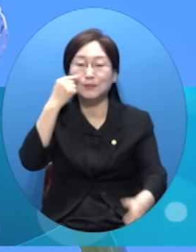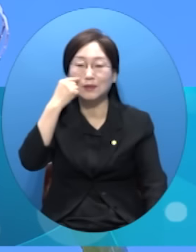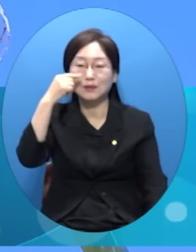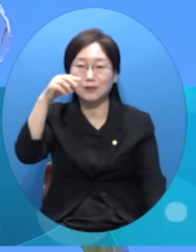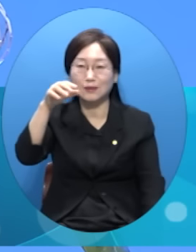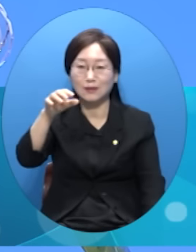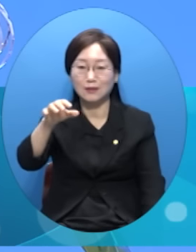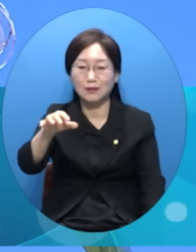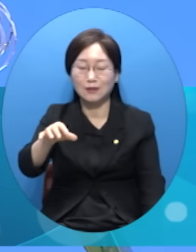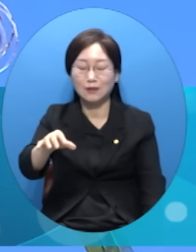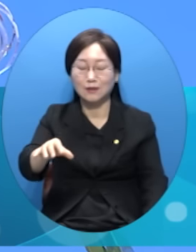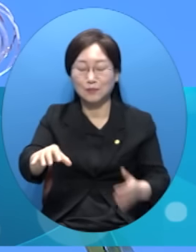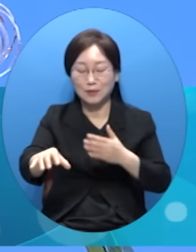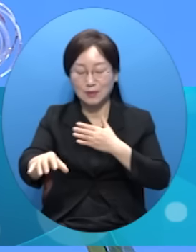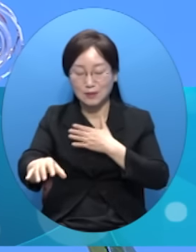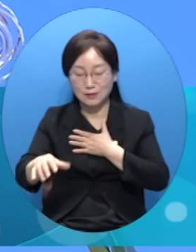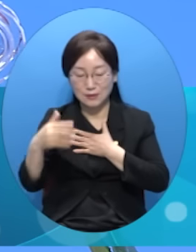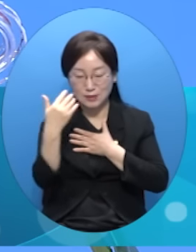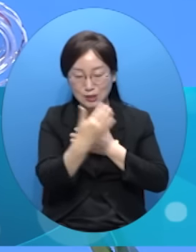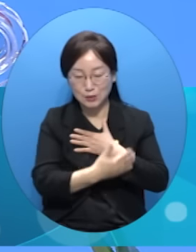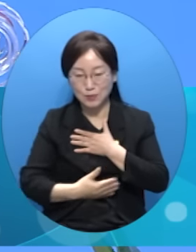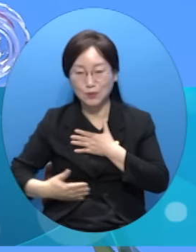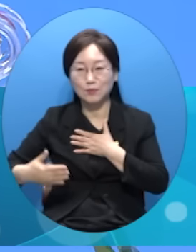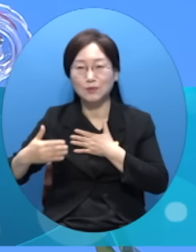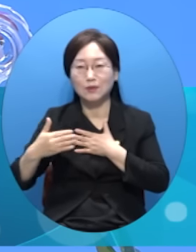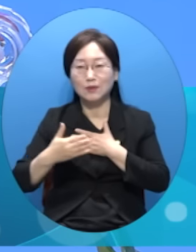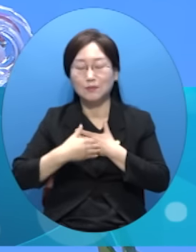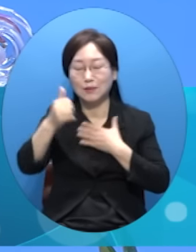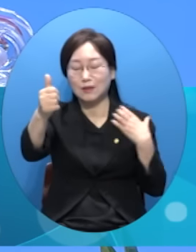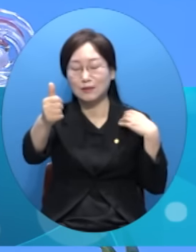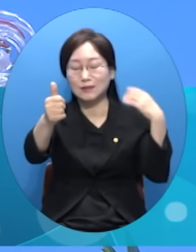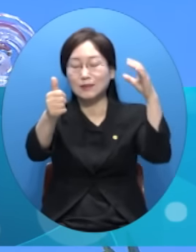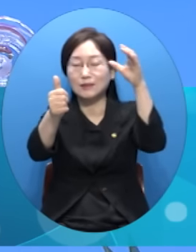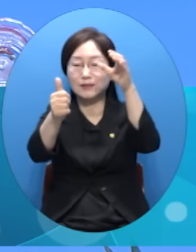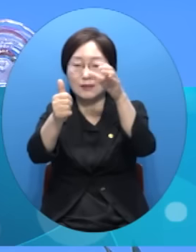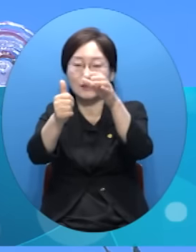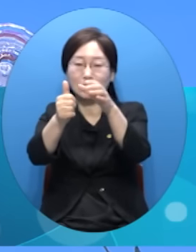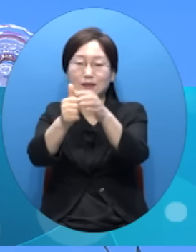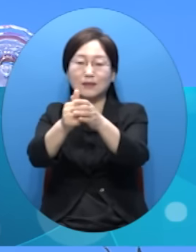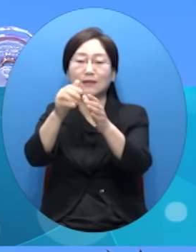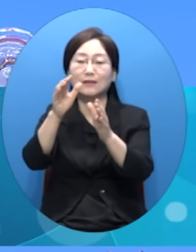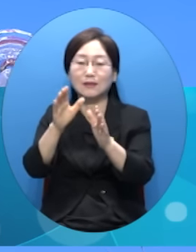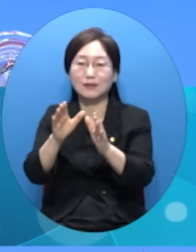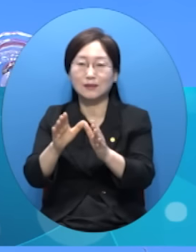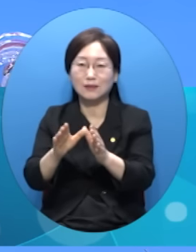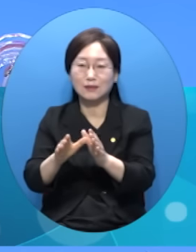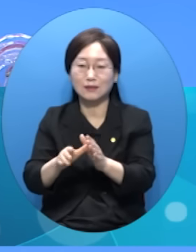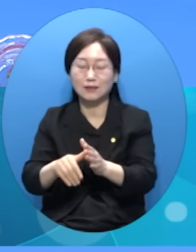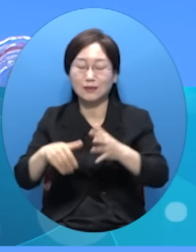주님 앞에 이 몸을 맡길 때